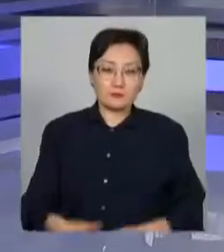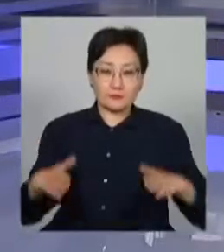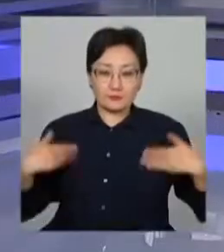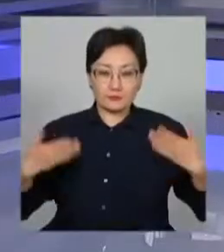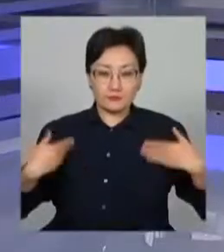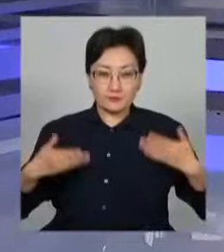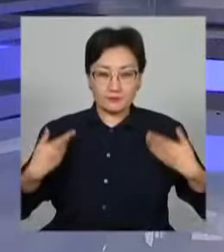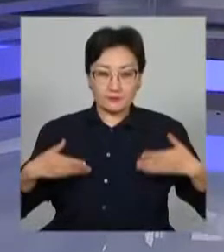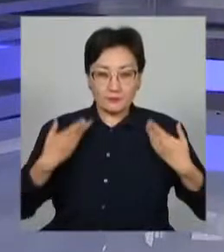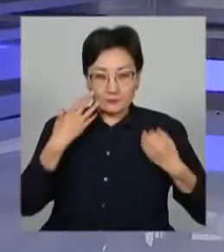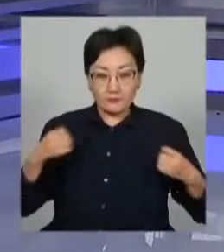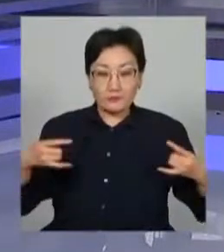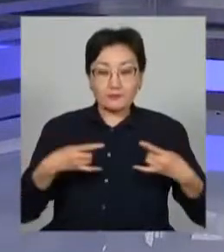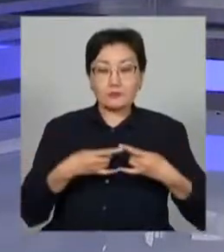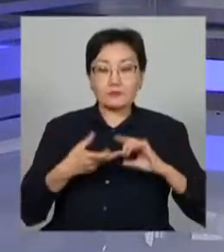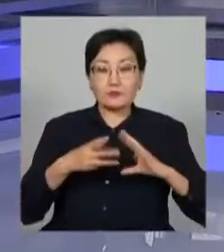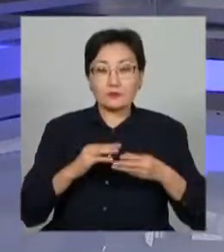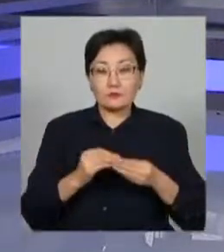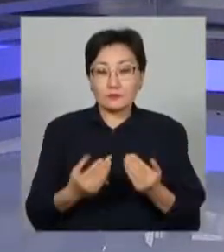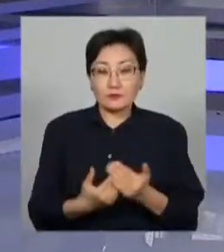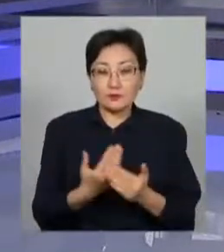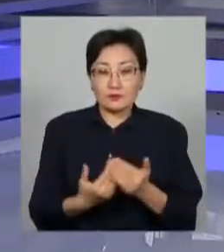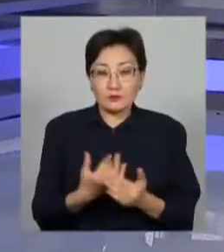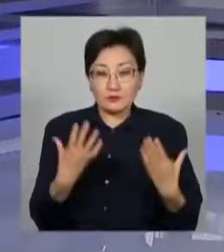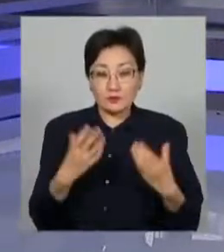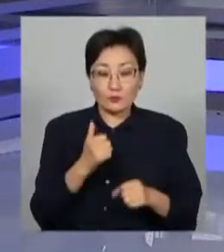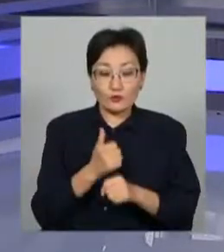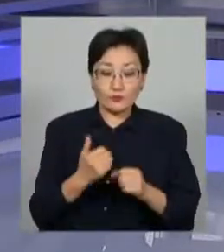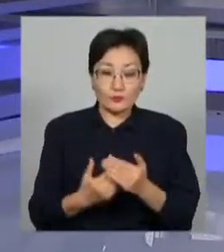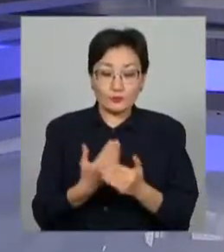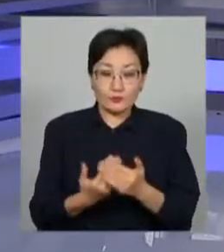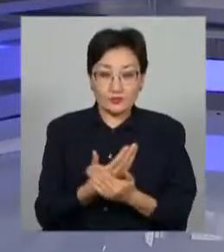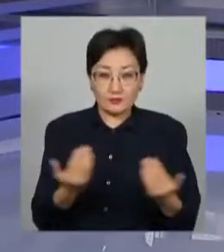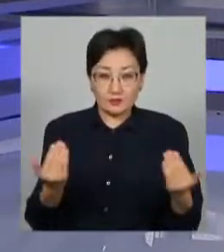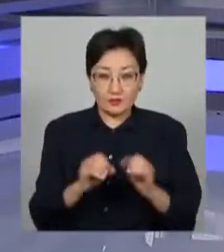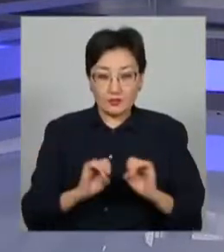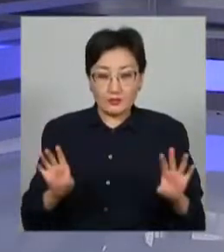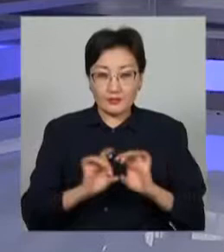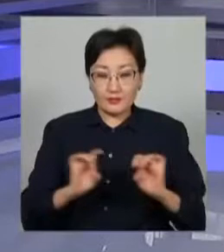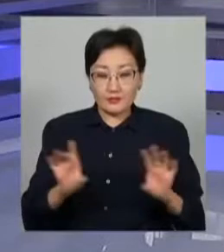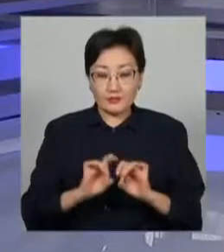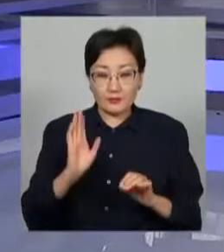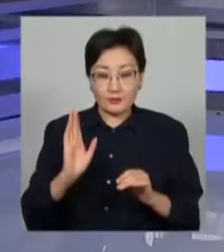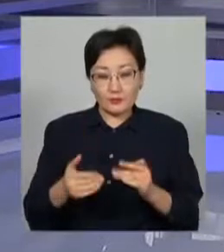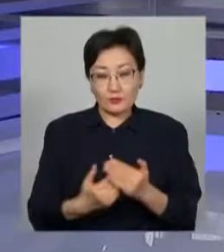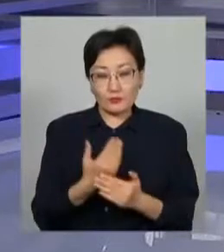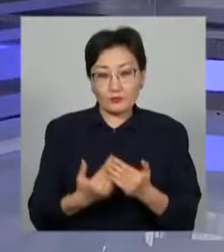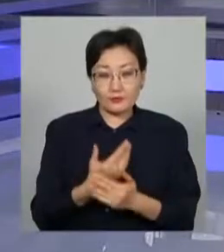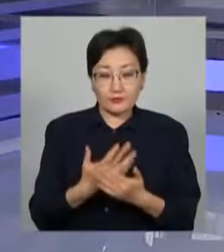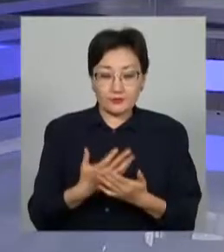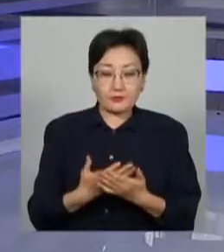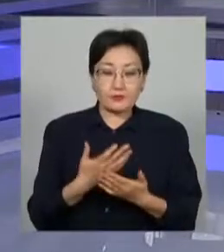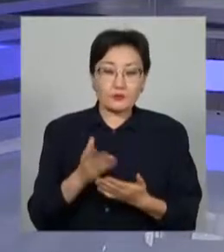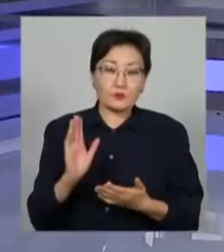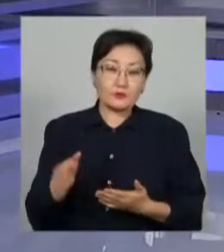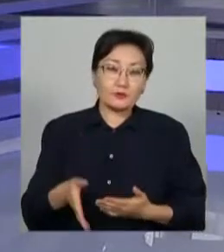Assalomu alaykum, kech jarıq qadirli körmen. Almat telearnasının tikeli efirinde qortındı jañalıqtar studiyada men Qasımxan Talğatulı jäne surda audarmaşı Bulbul